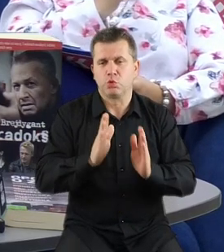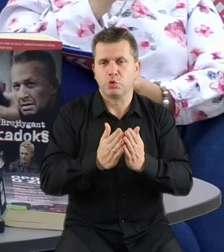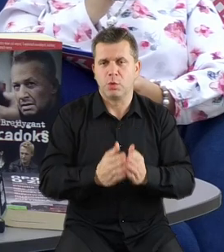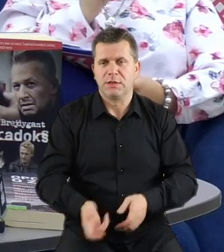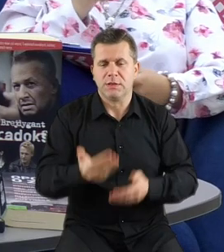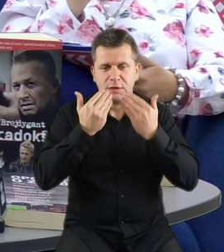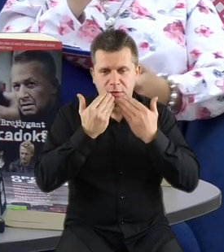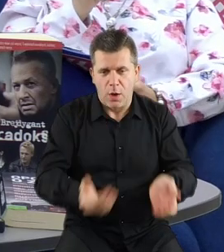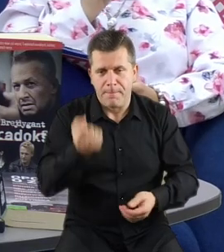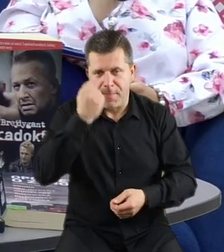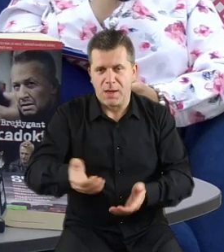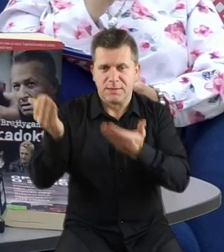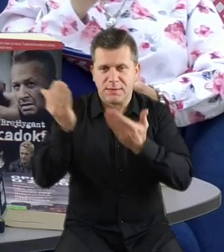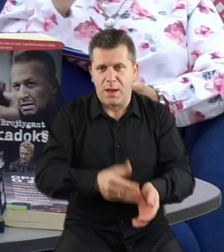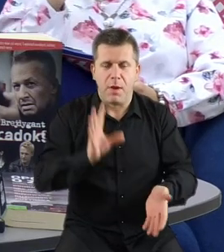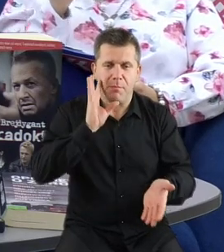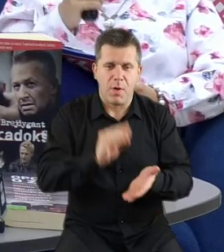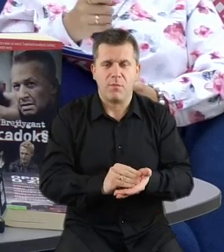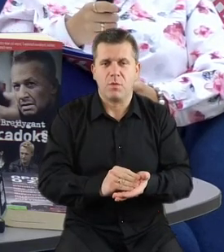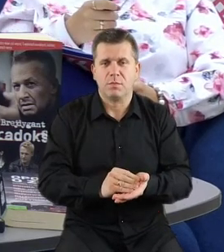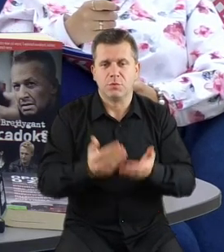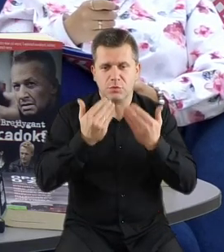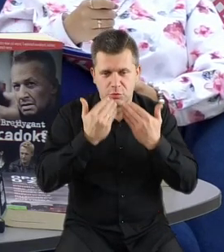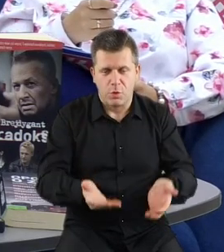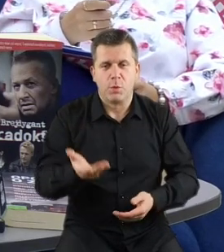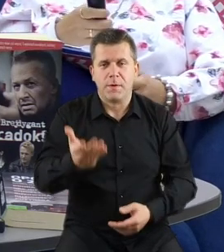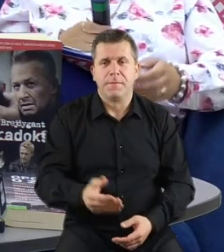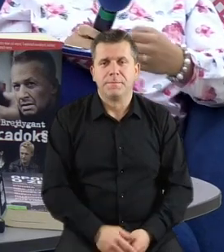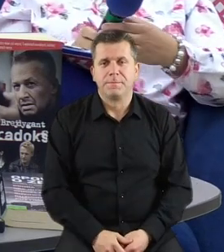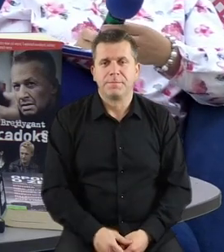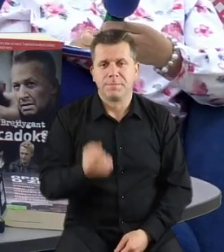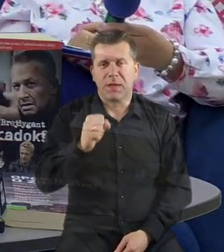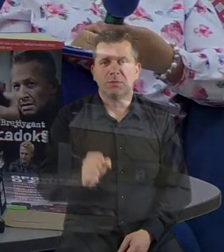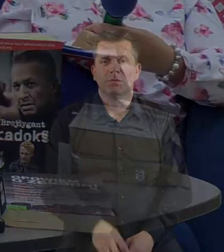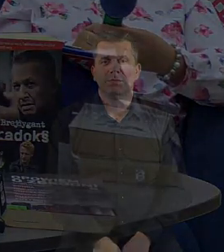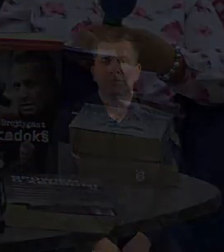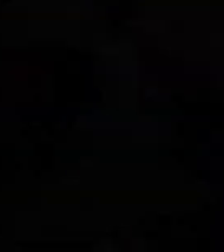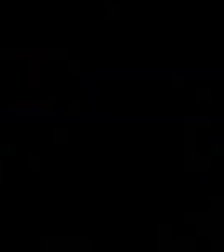Książki. Dziękuję bardzo i zapraszam ponownie. Dziękuję Państwu, pani bardzo.